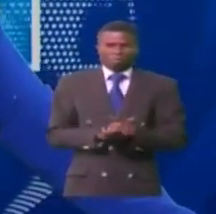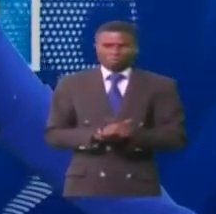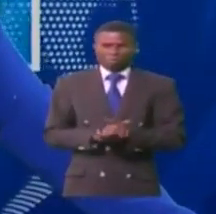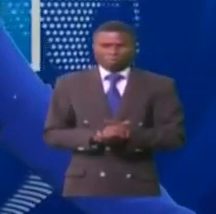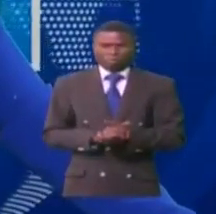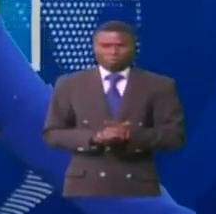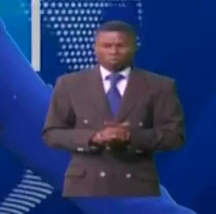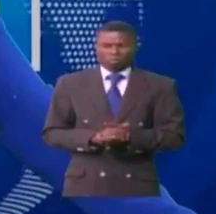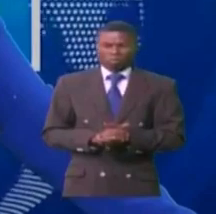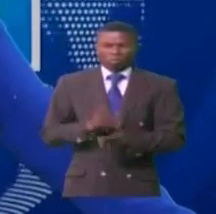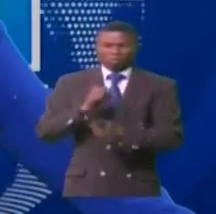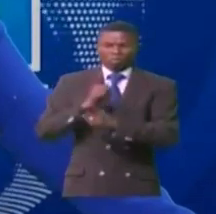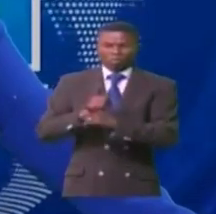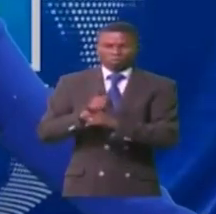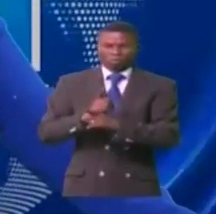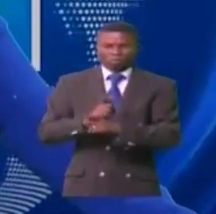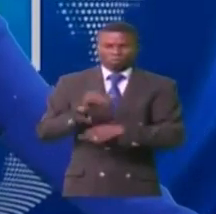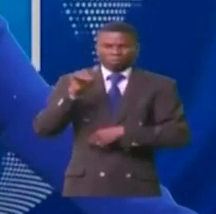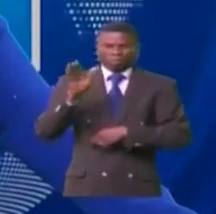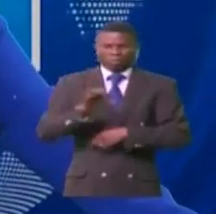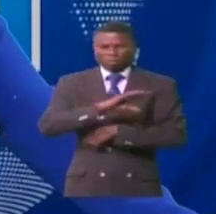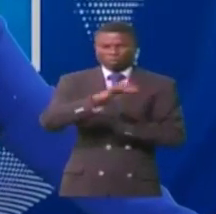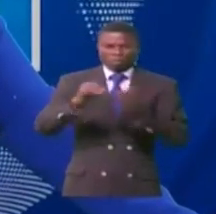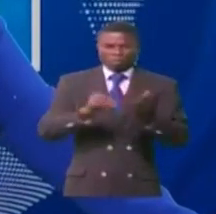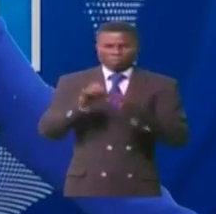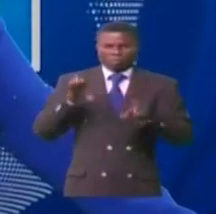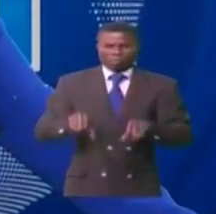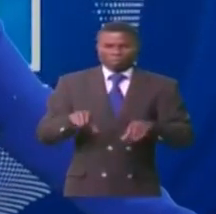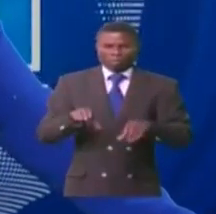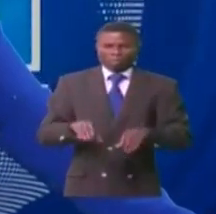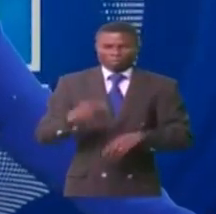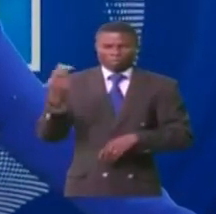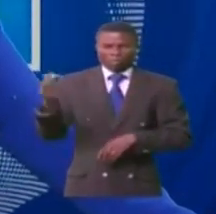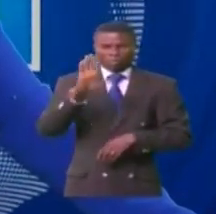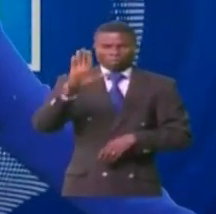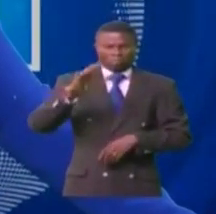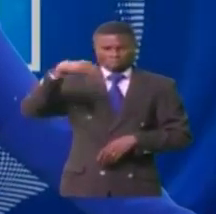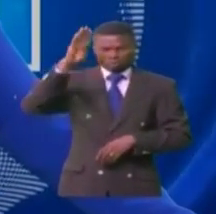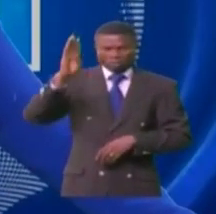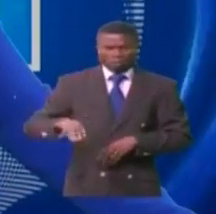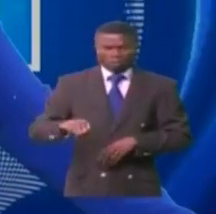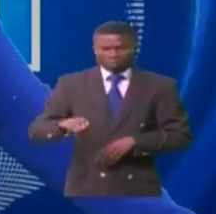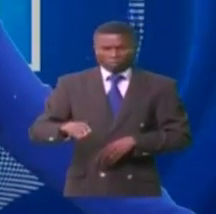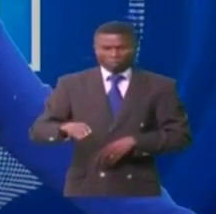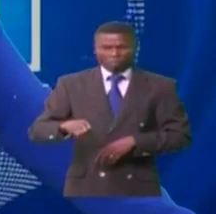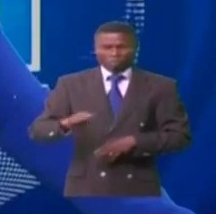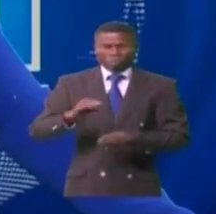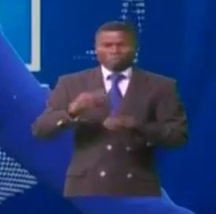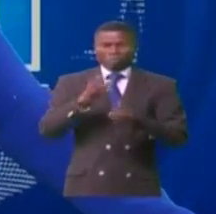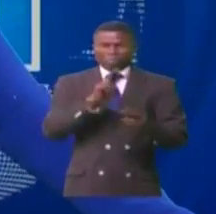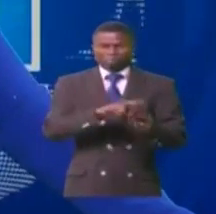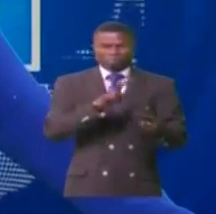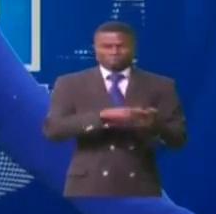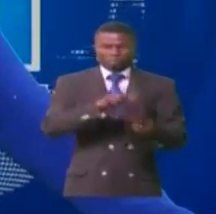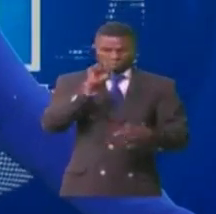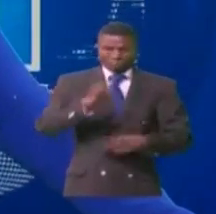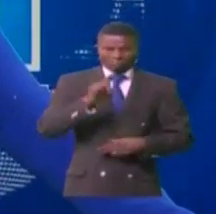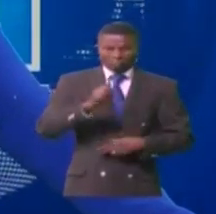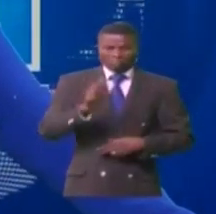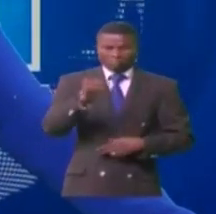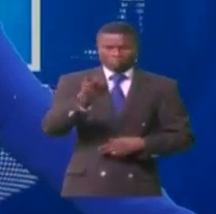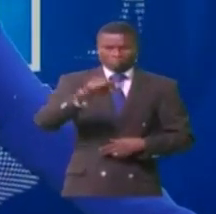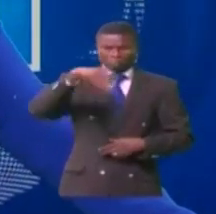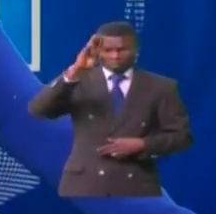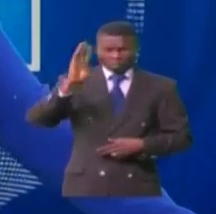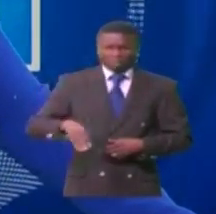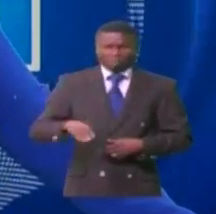Le maintien du taux directeur de la Banque centrale du Congo est de 25%. Le coefficient de réserve obligatoire est de 10%. Ce